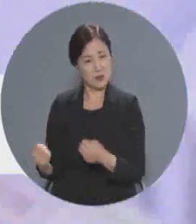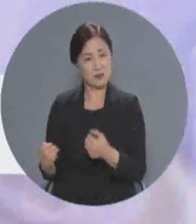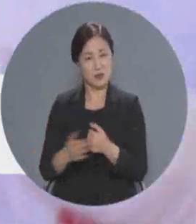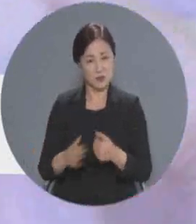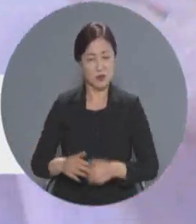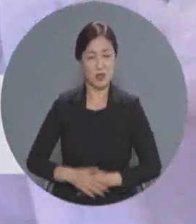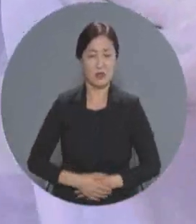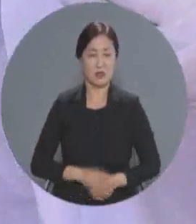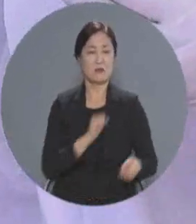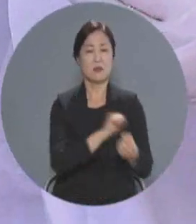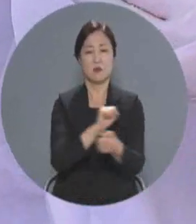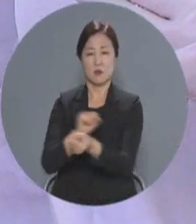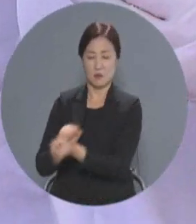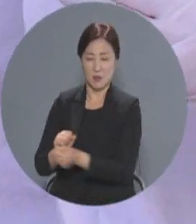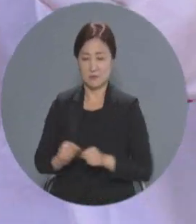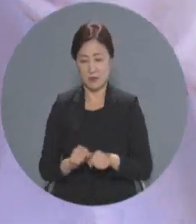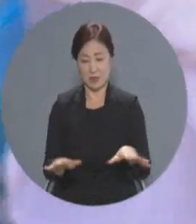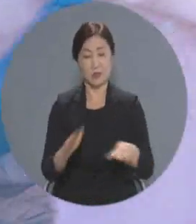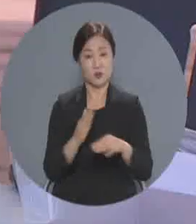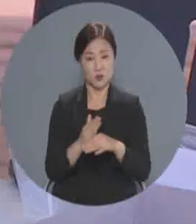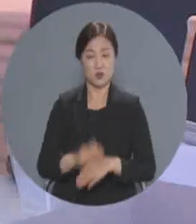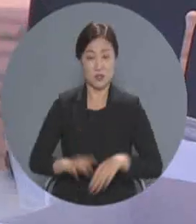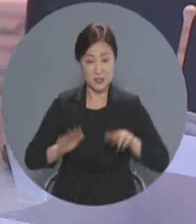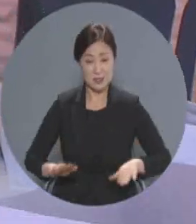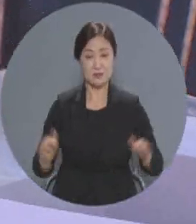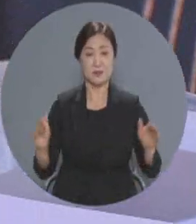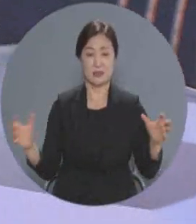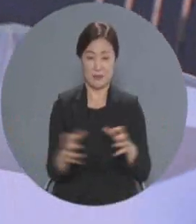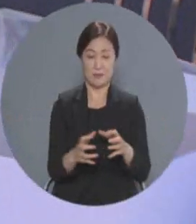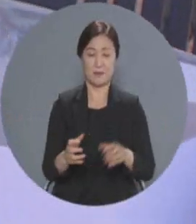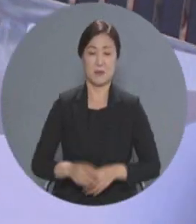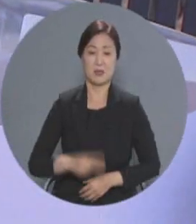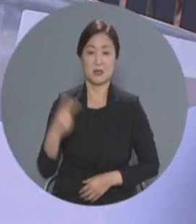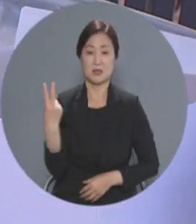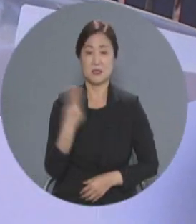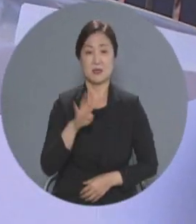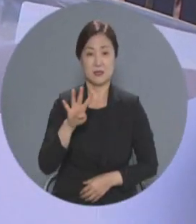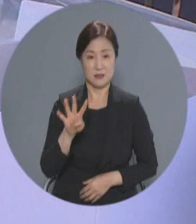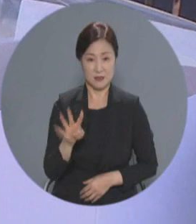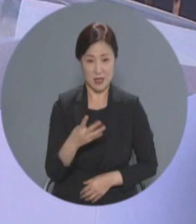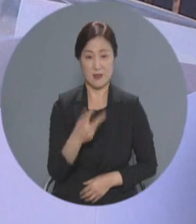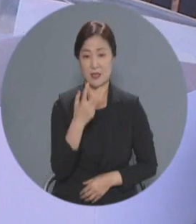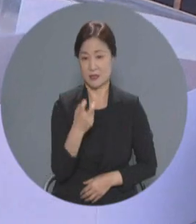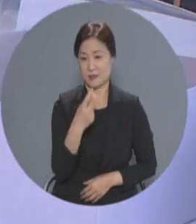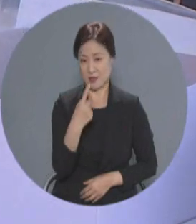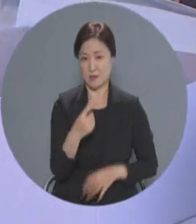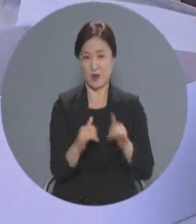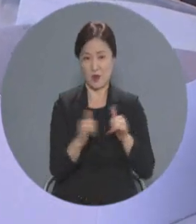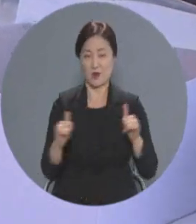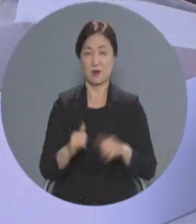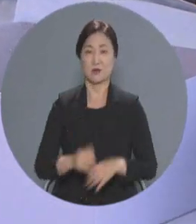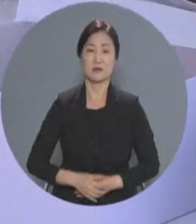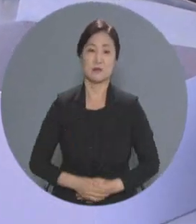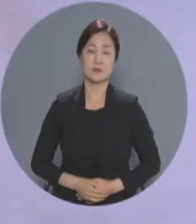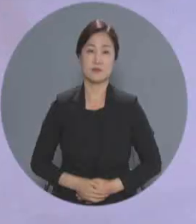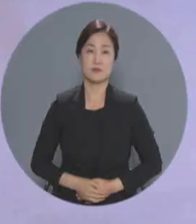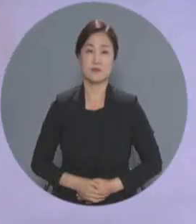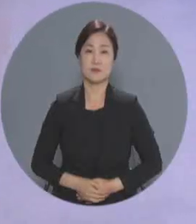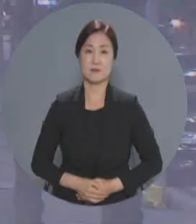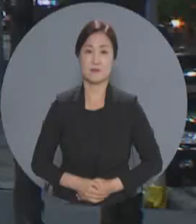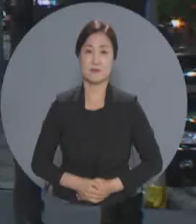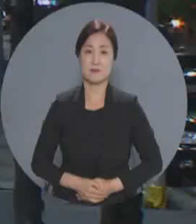각 지역에서 잇따르고 있으며 현재까지 누적 확진자는 2,471명에 이릅니다.